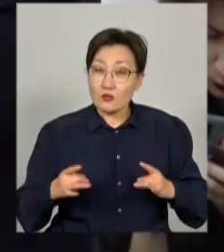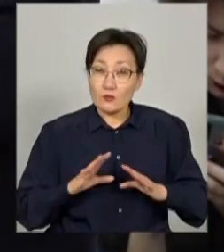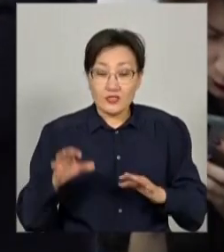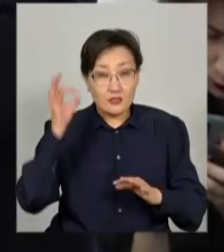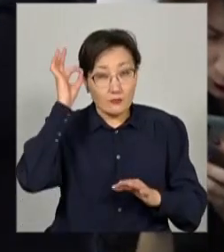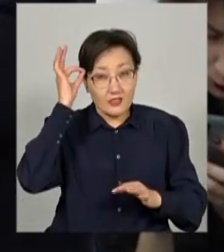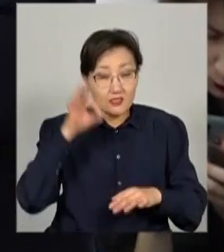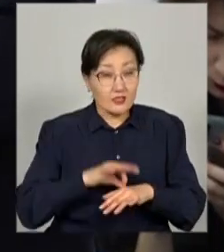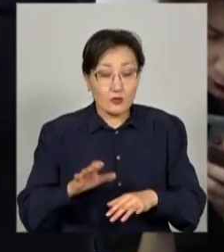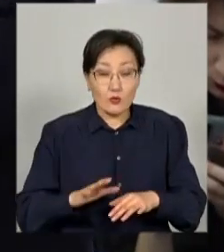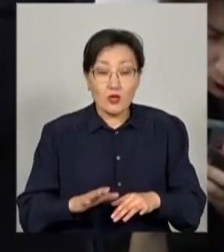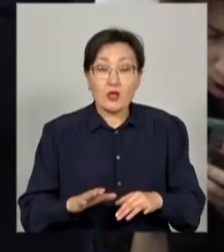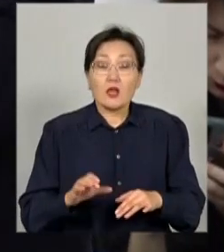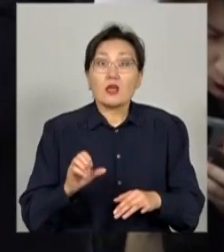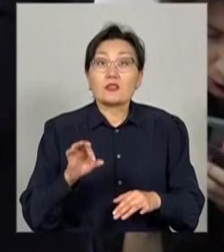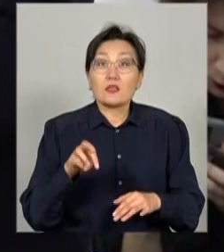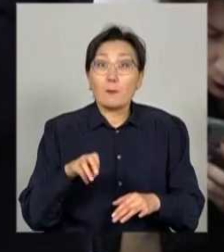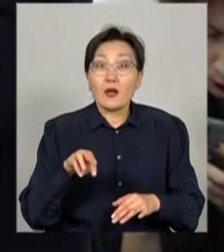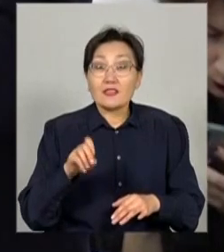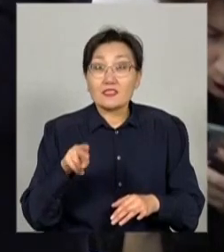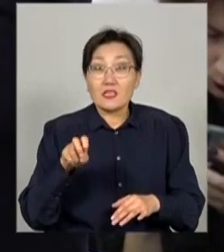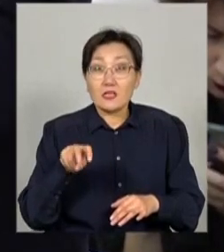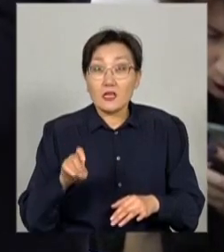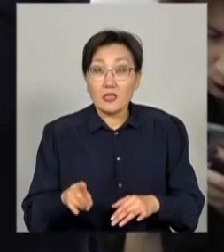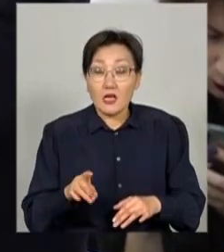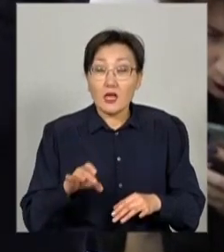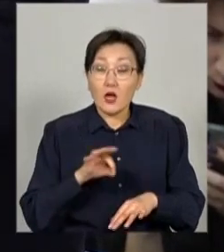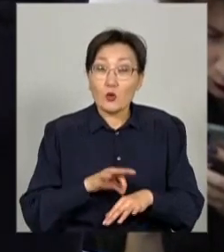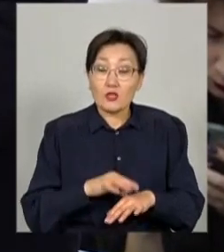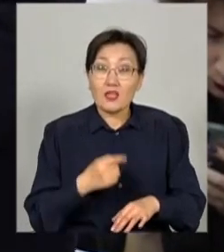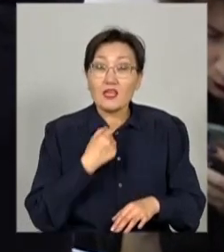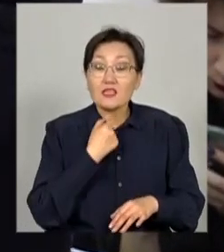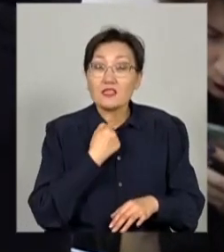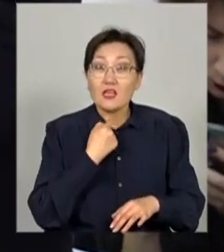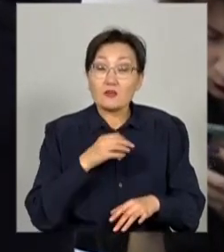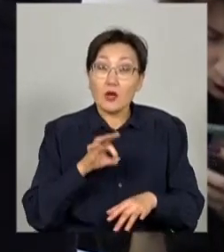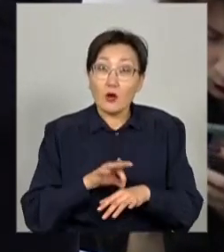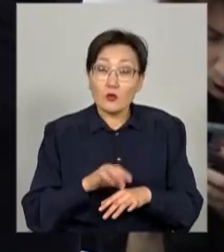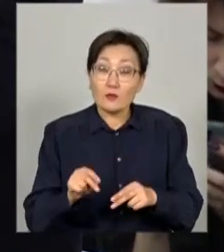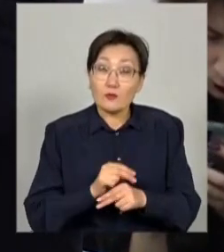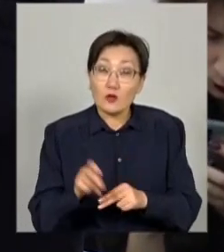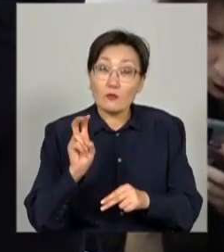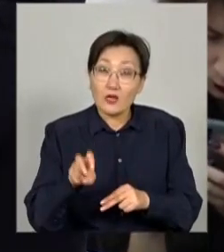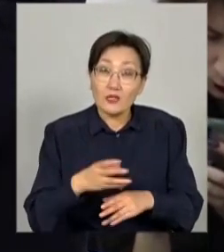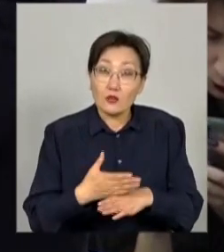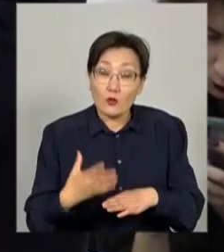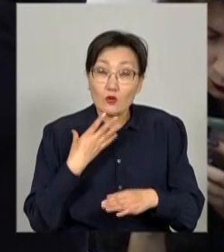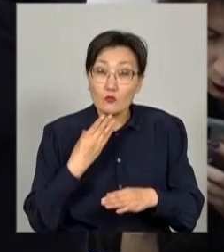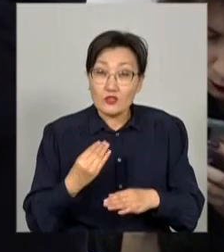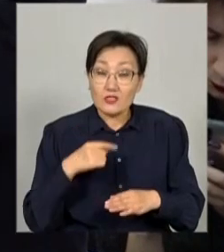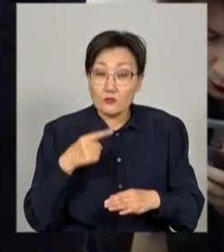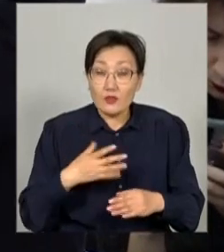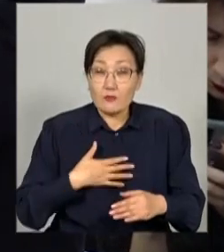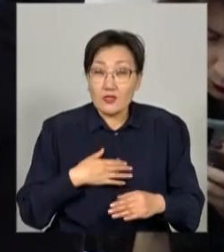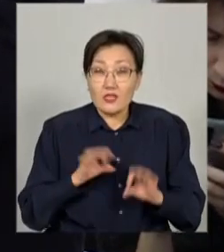ауру емес, соматикалық ауру деп айтамыз. Тамағы ауырып, сонымен емделуге барғаннан кейін, өзінің айтады, мені